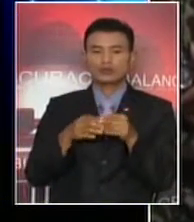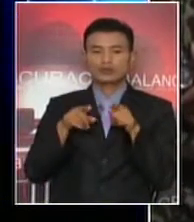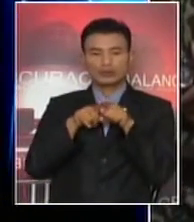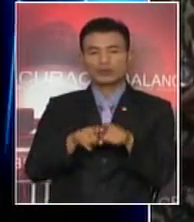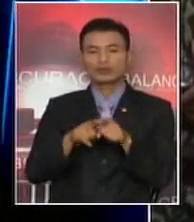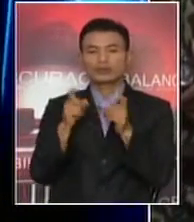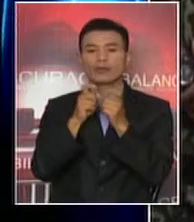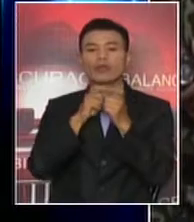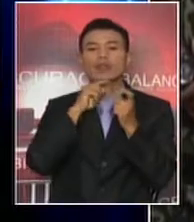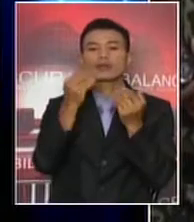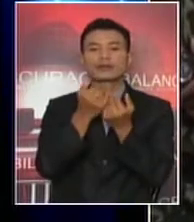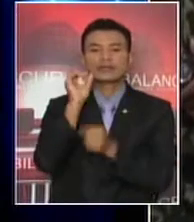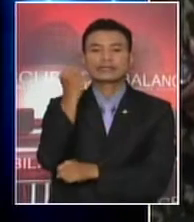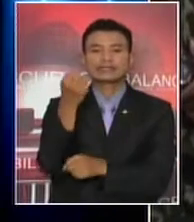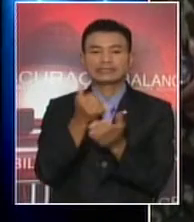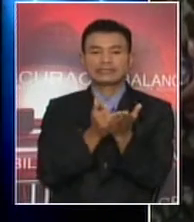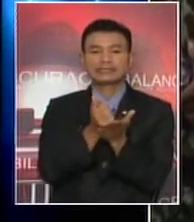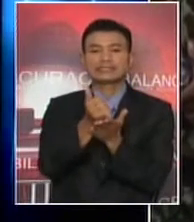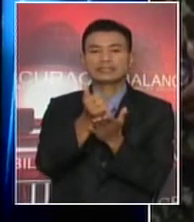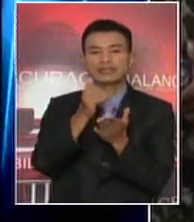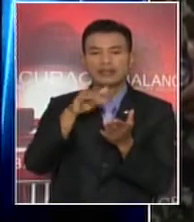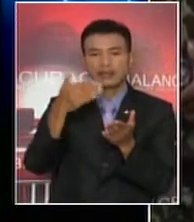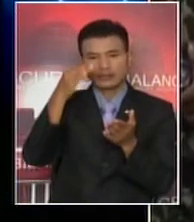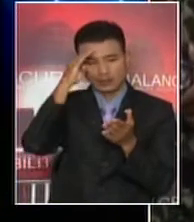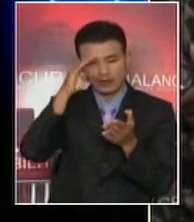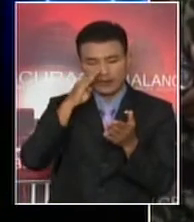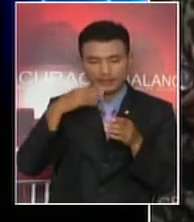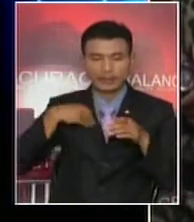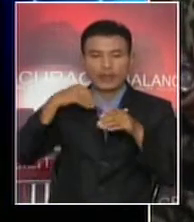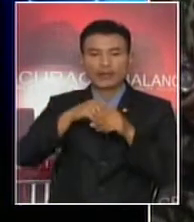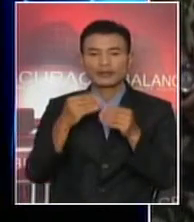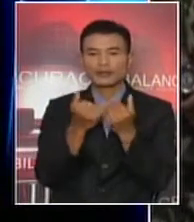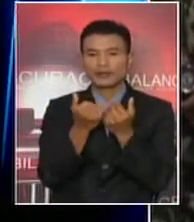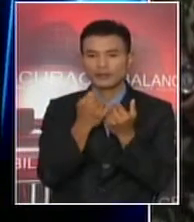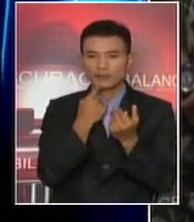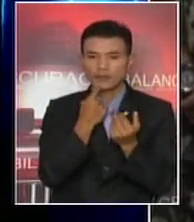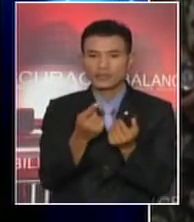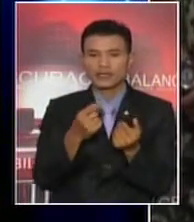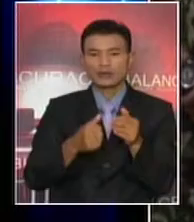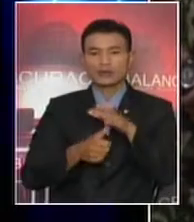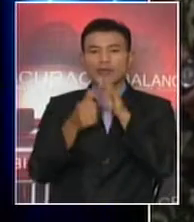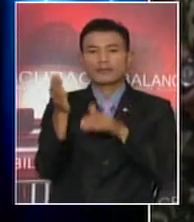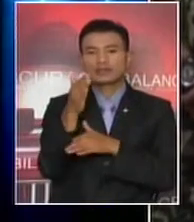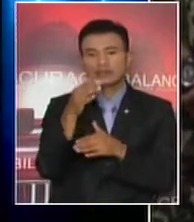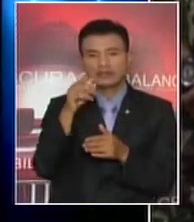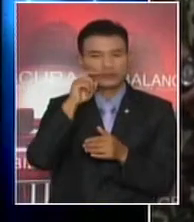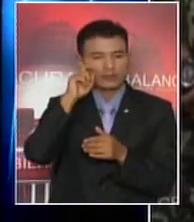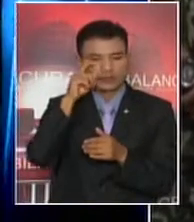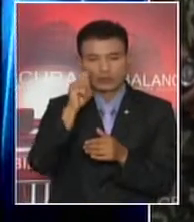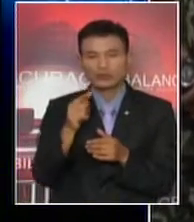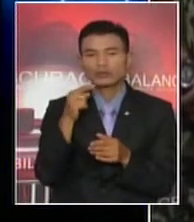छलफल समेत नगरी राष्ट्रिय प्रजातन्त्र पार्टीलाई सरकारमा सहभागी गराएको भन्दै प्रधानमन्त्री देउवाको आलोचना